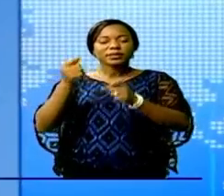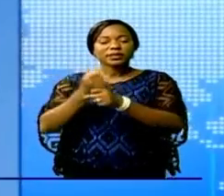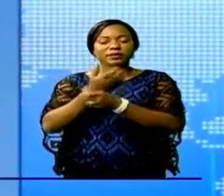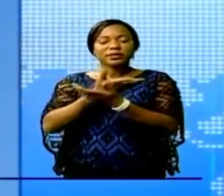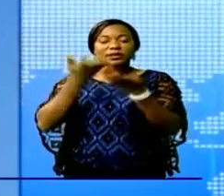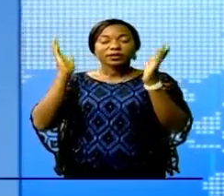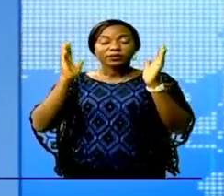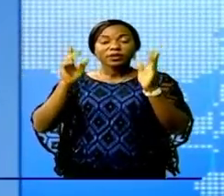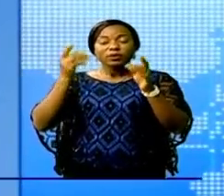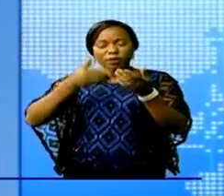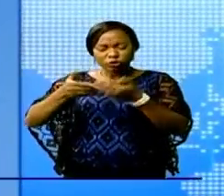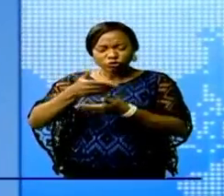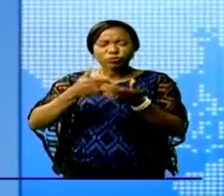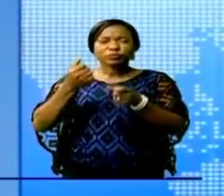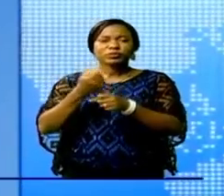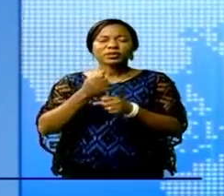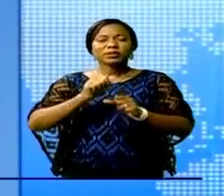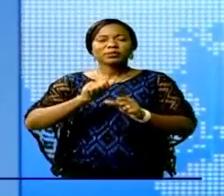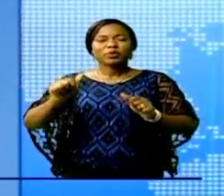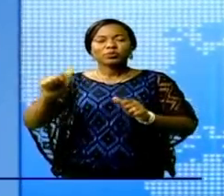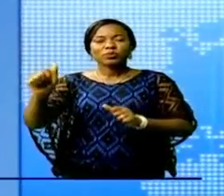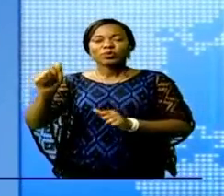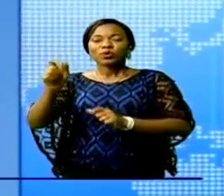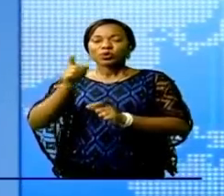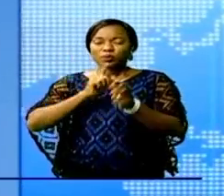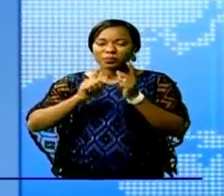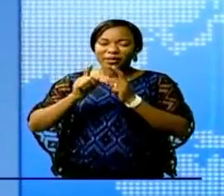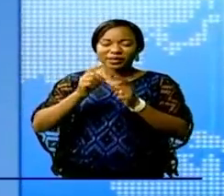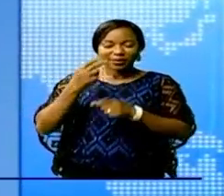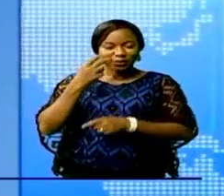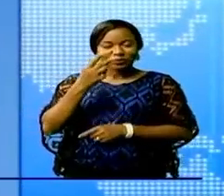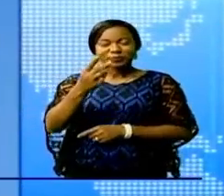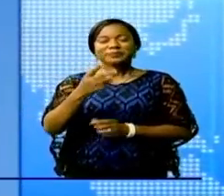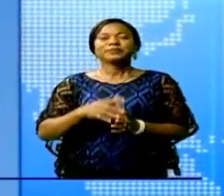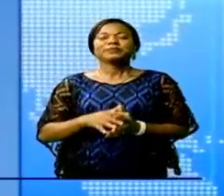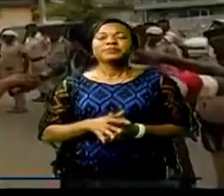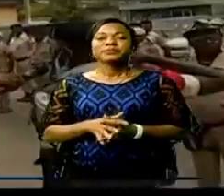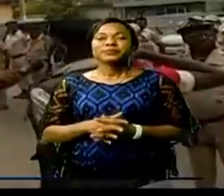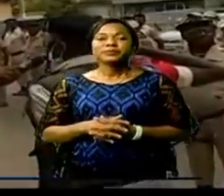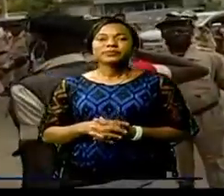poursuivre le travail, ils l'ont dit à Myriam Madika.